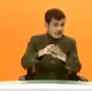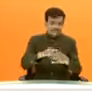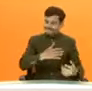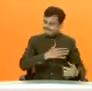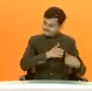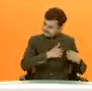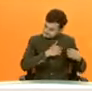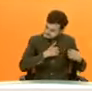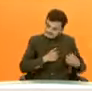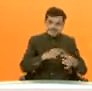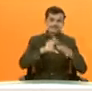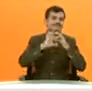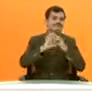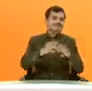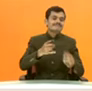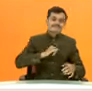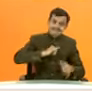रिश्ता बना लिया है।